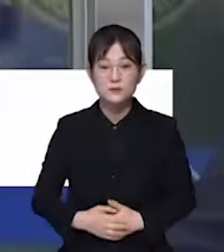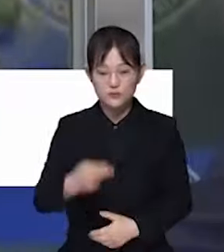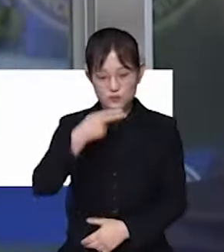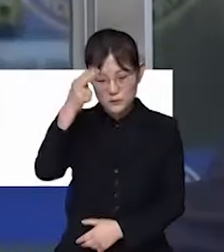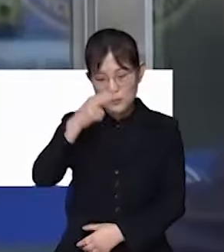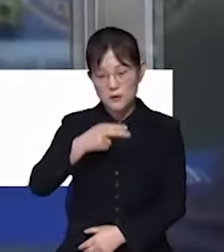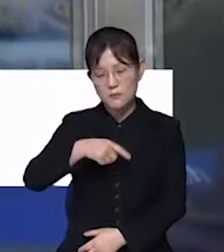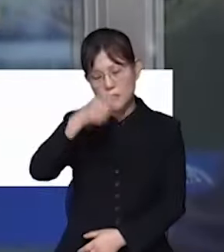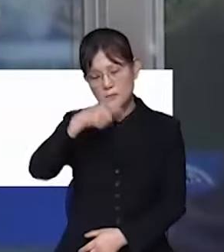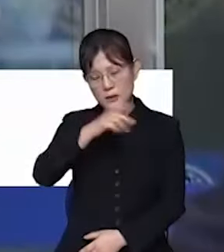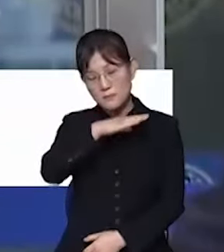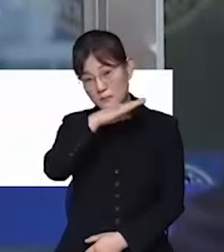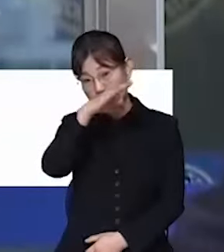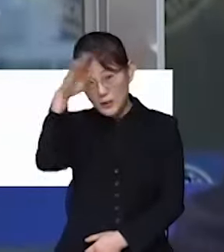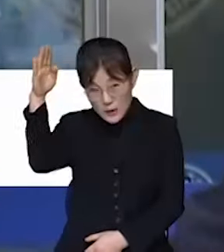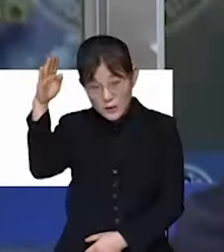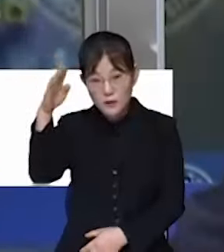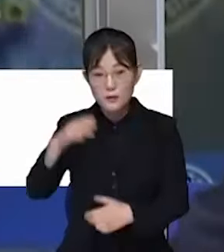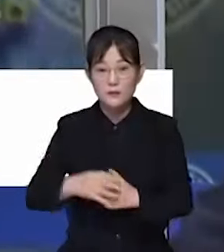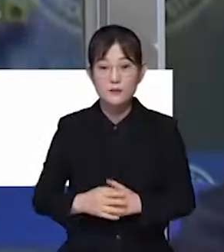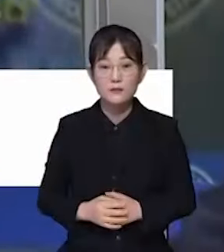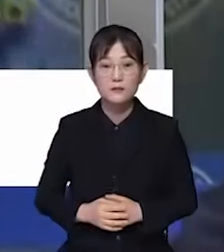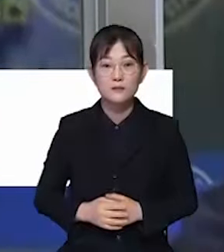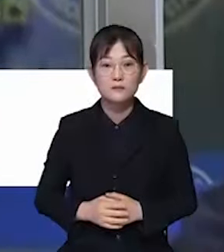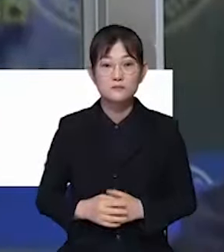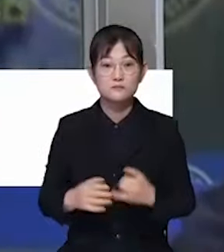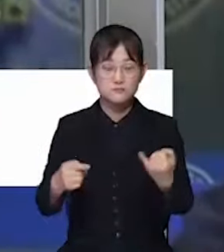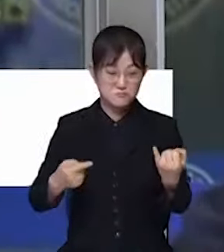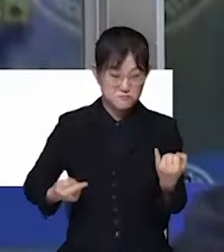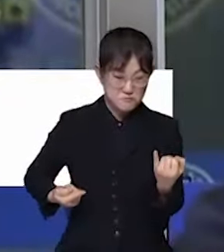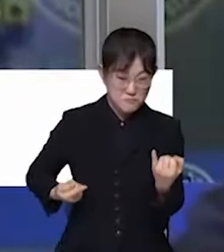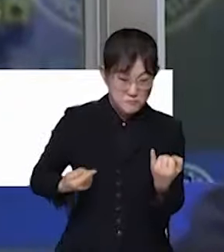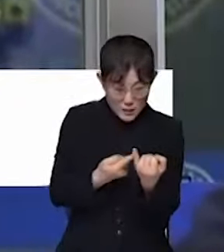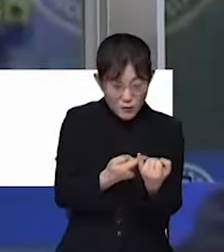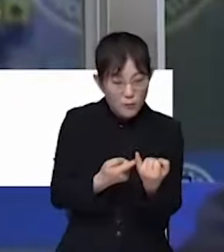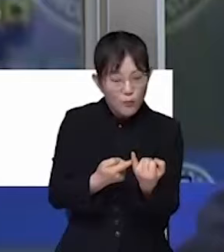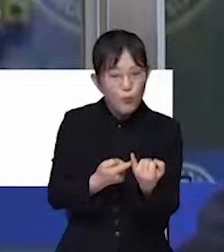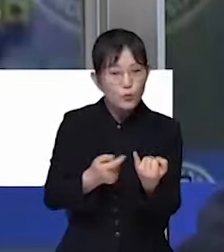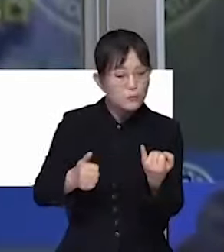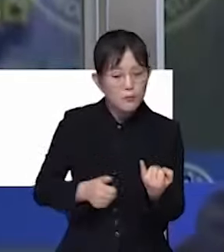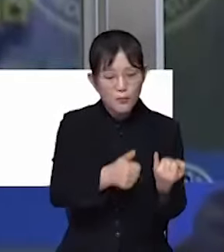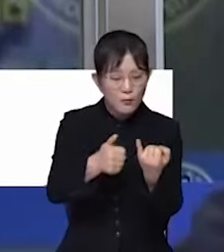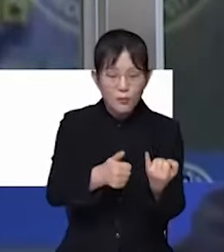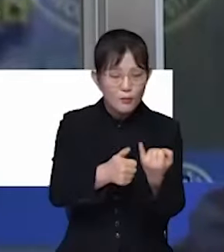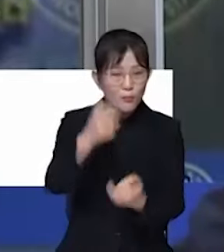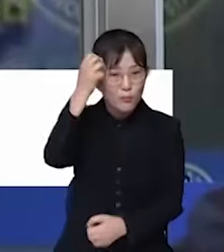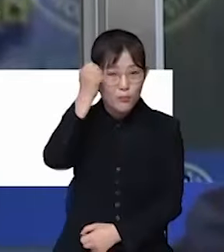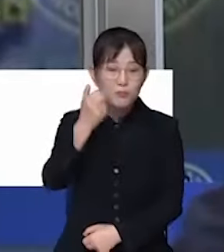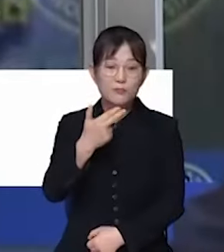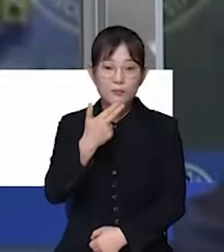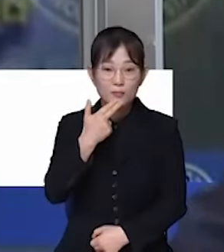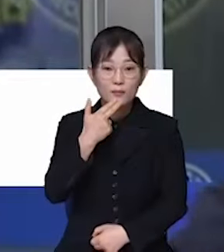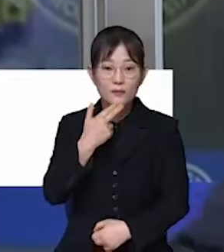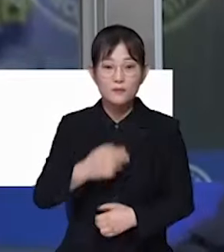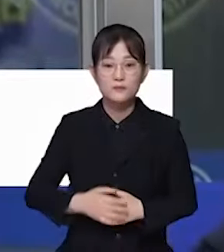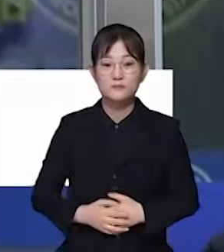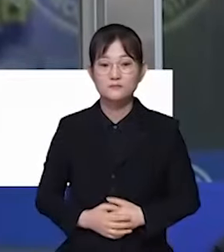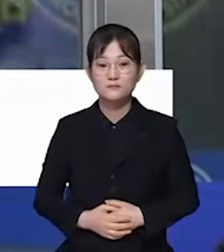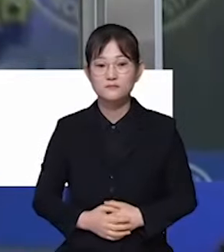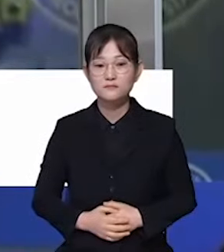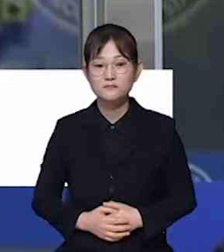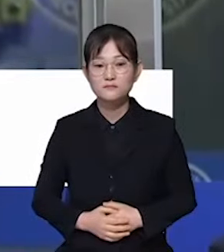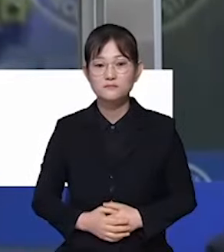술을 많이 마신 상태입니다. 취한 상태로 피해자를 따라갔던 것도 기억 못하고 범행 현장도 전혀